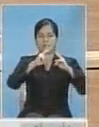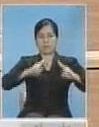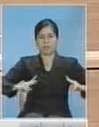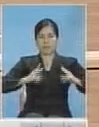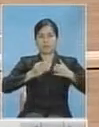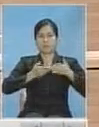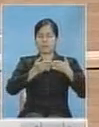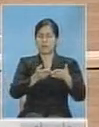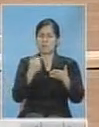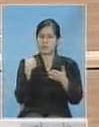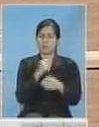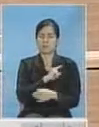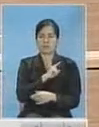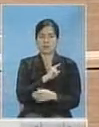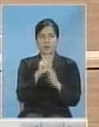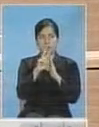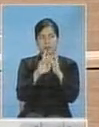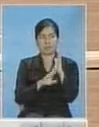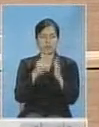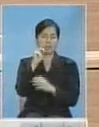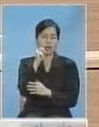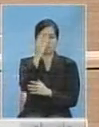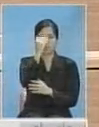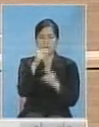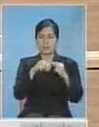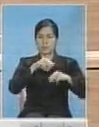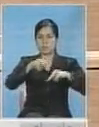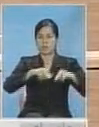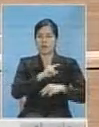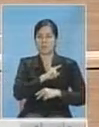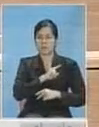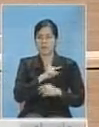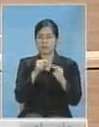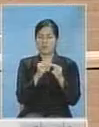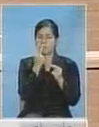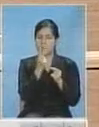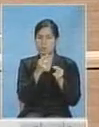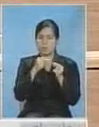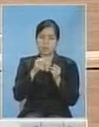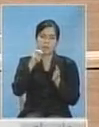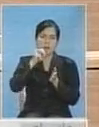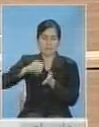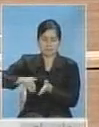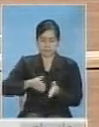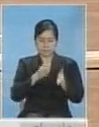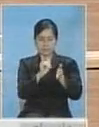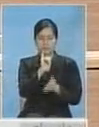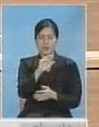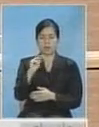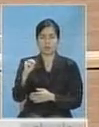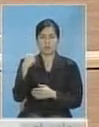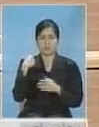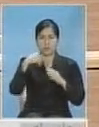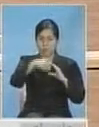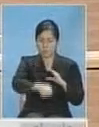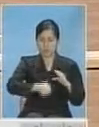ดูหรือว่ามาทำแผนงานให้ชัดเจนว่าจะขุดลอกแม่น้ำยมยังไงนะครับแล้วโดยเฉพาะอย่างยิ่